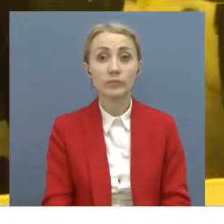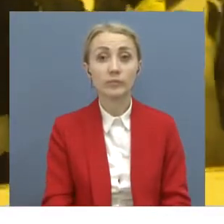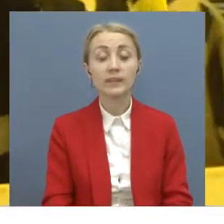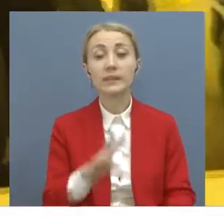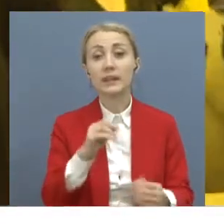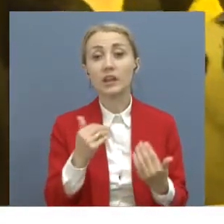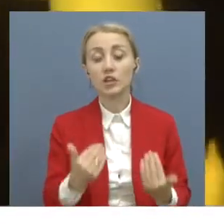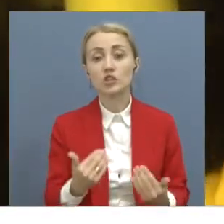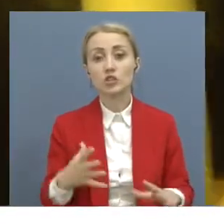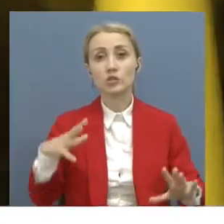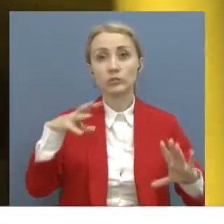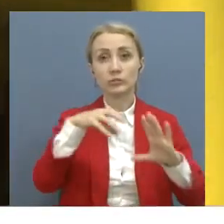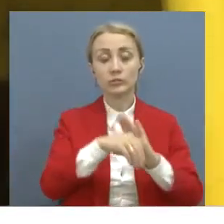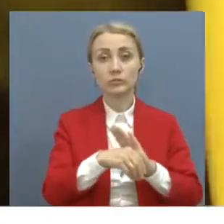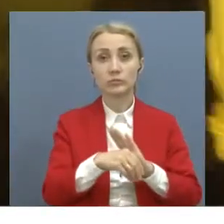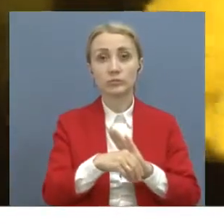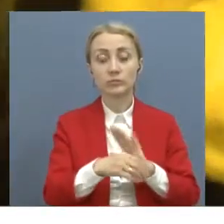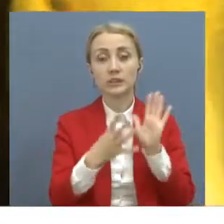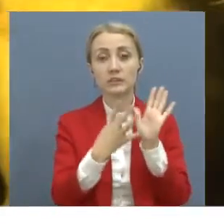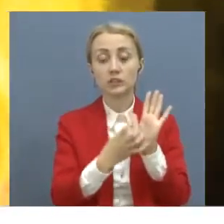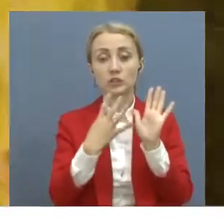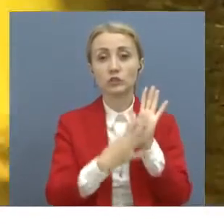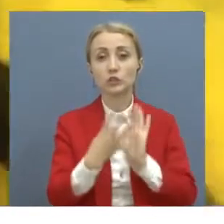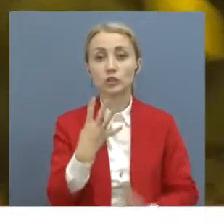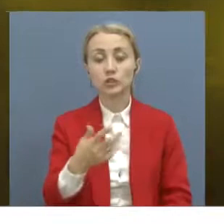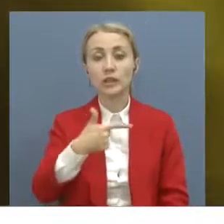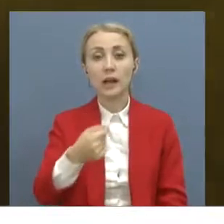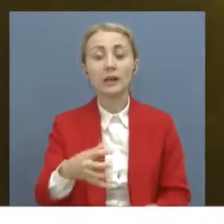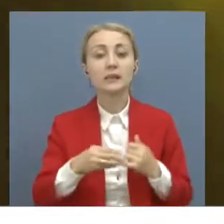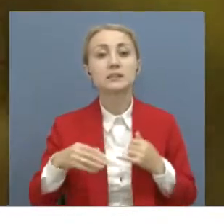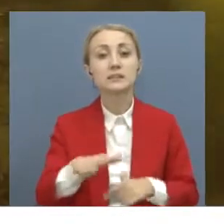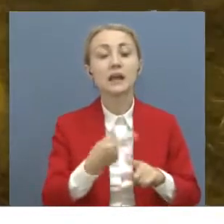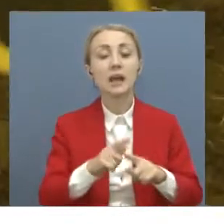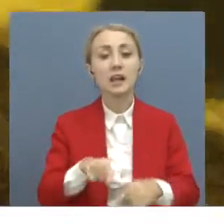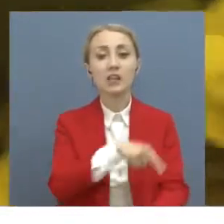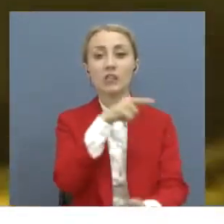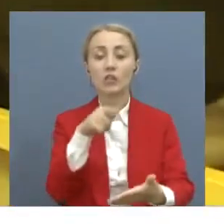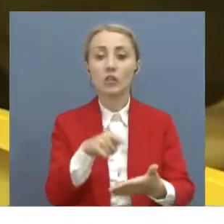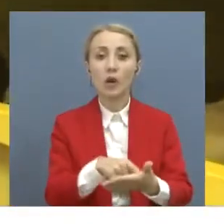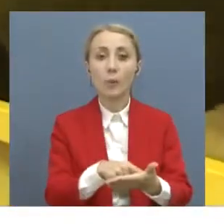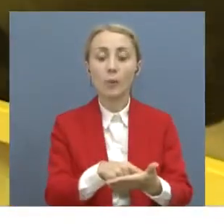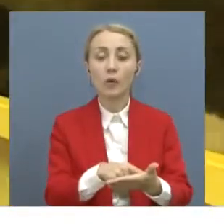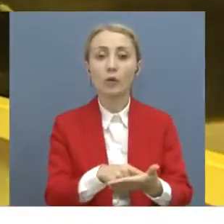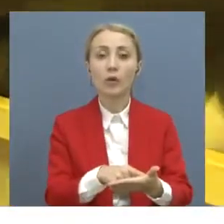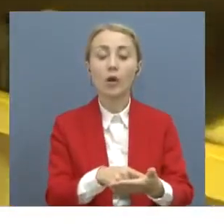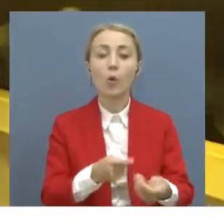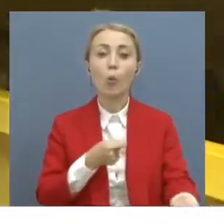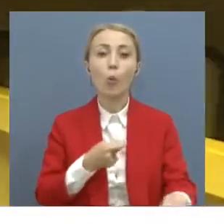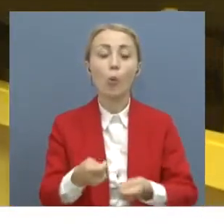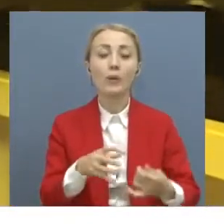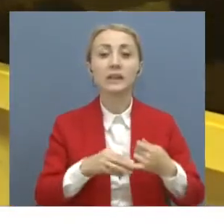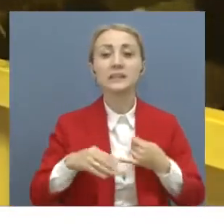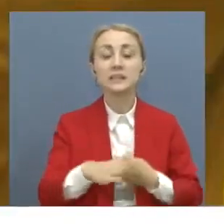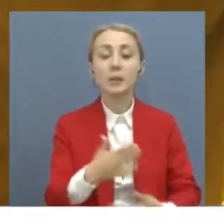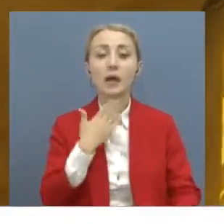тұқымды бұқалар бар. Нәтижесінде ірі қараның салмағы 367 келіден 407-ге артты. Ет өндірісі артып келеді.